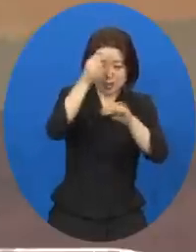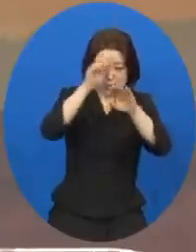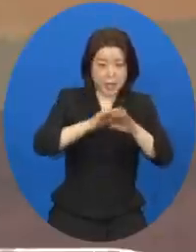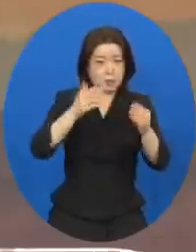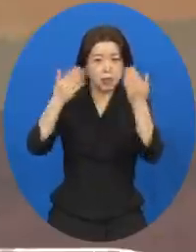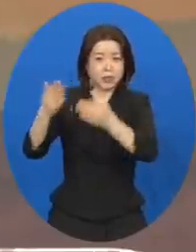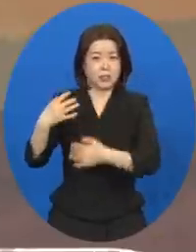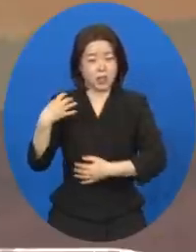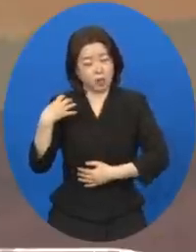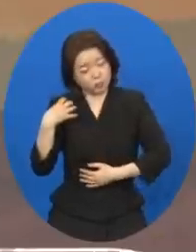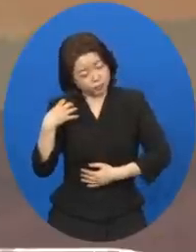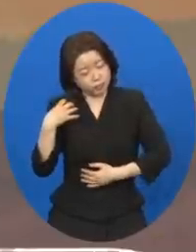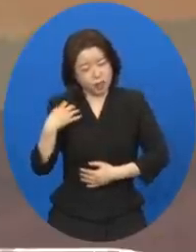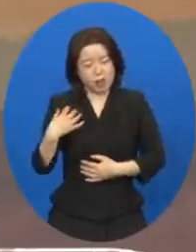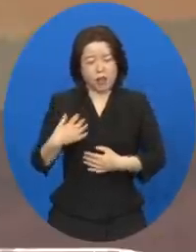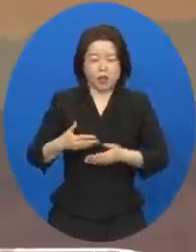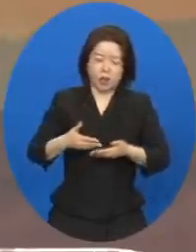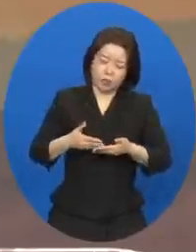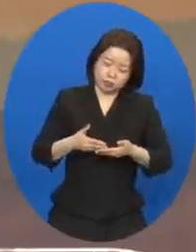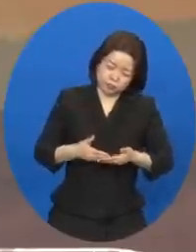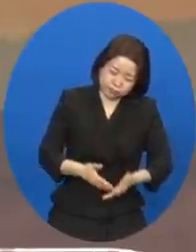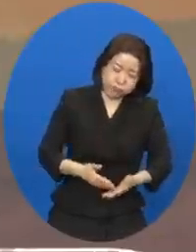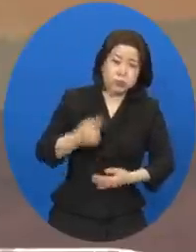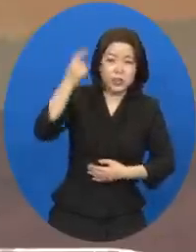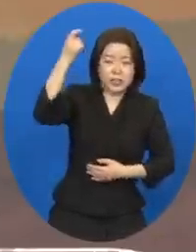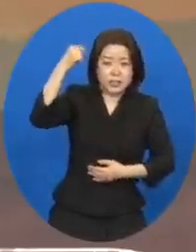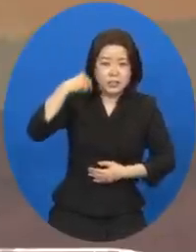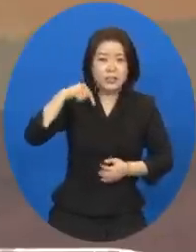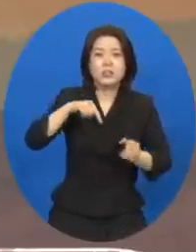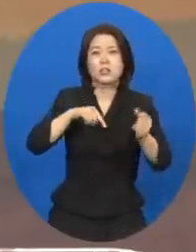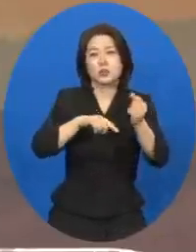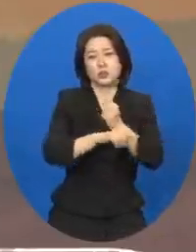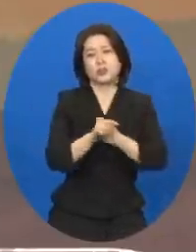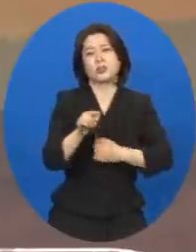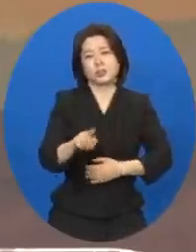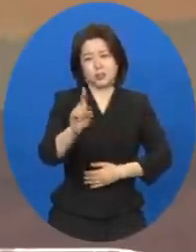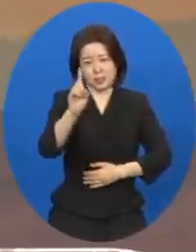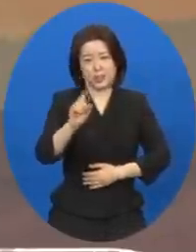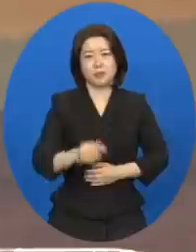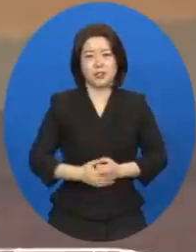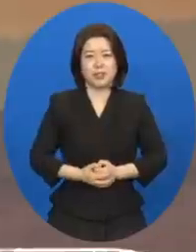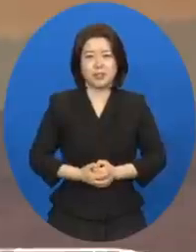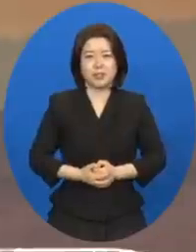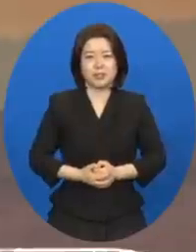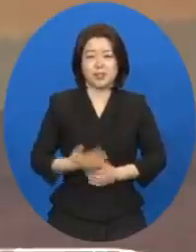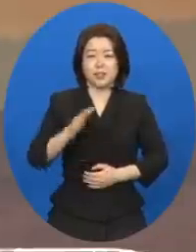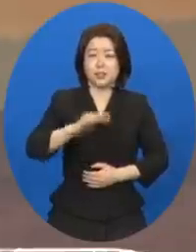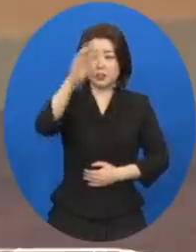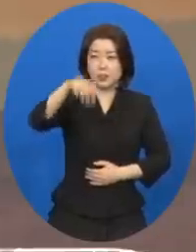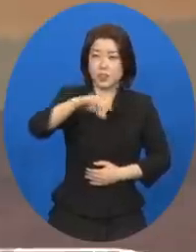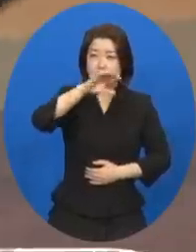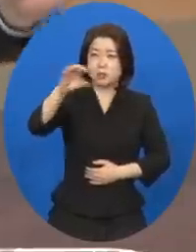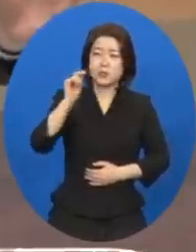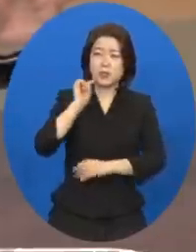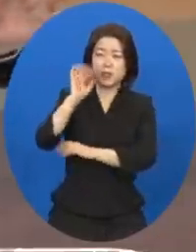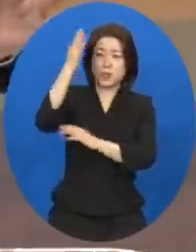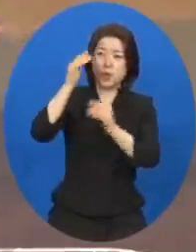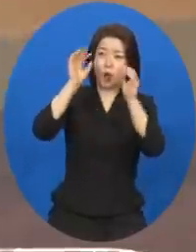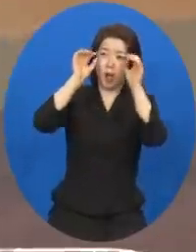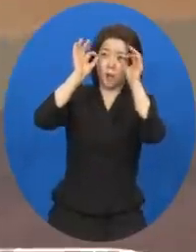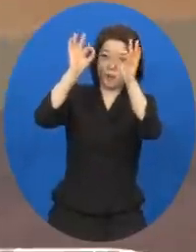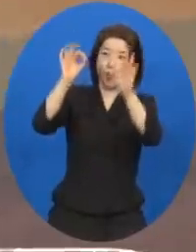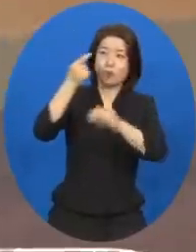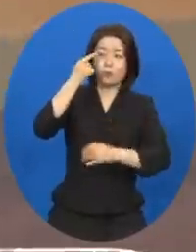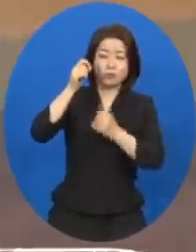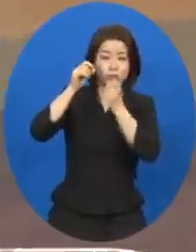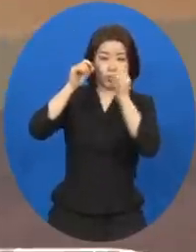부담스럽고 무거운 짐이라고 느껴지는 분은 이유가 그것 때문입니다. 근데 십자가의 영광을 보는 눈이 열리고